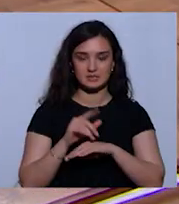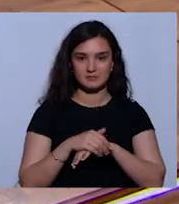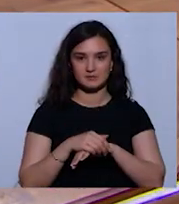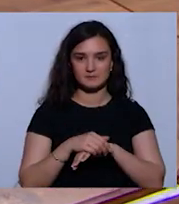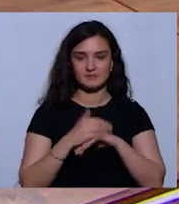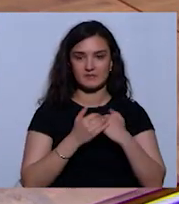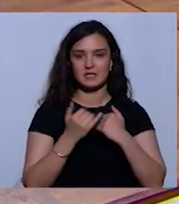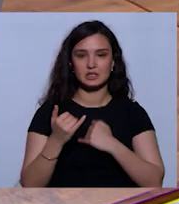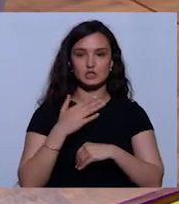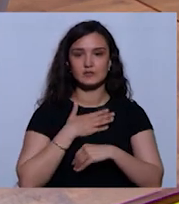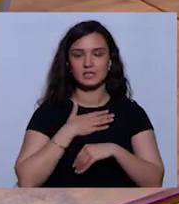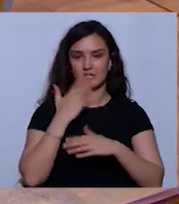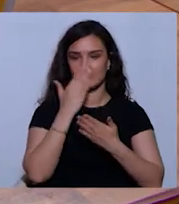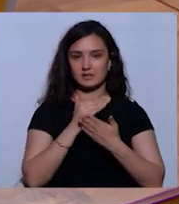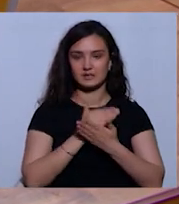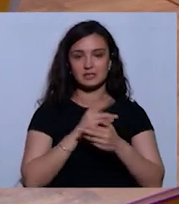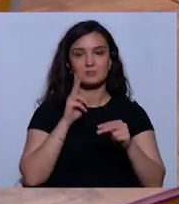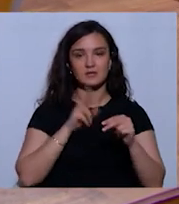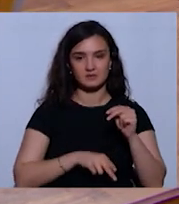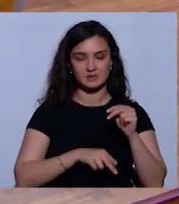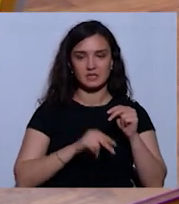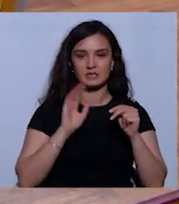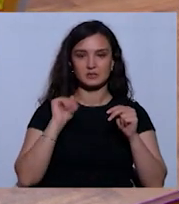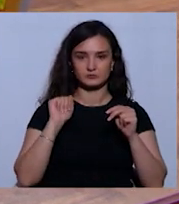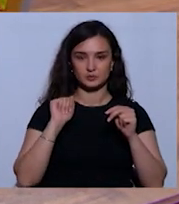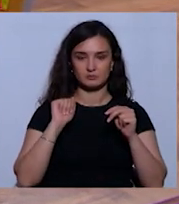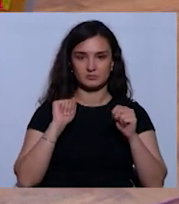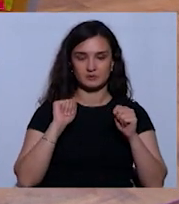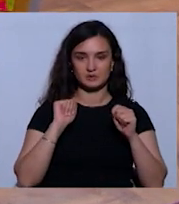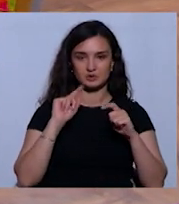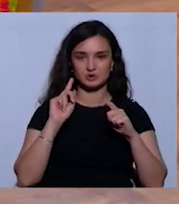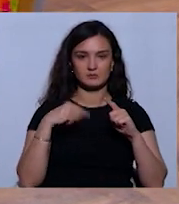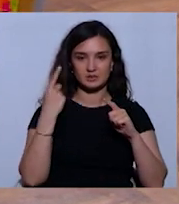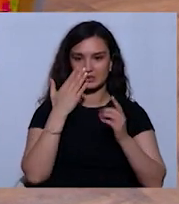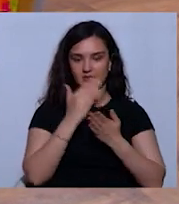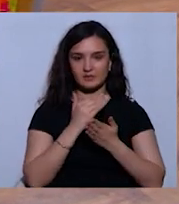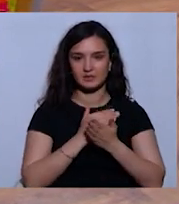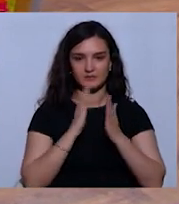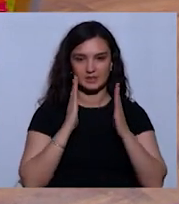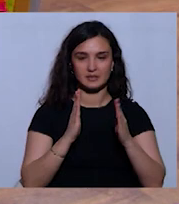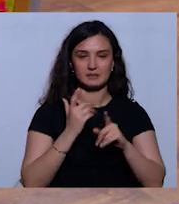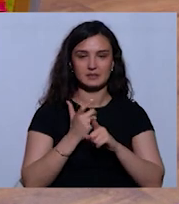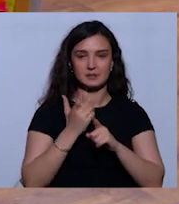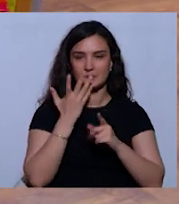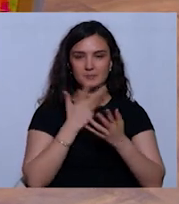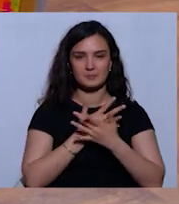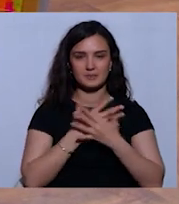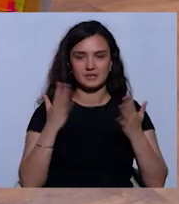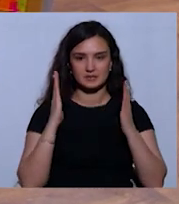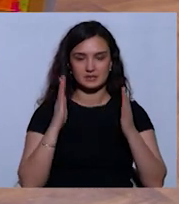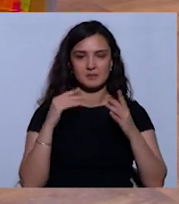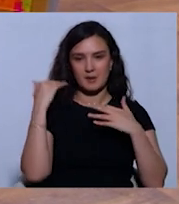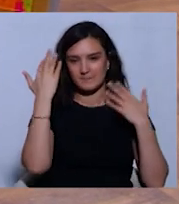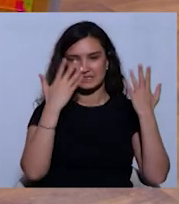რაღაცებს. დღევანდელი ჩვენი გაკვეთილი დამთავრდა გემშვიდობებით. შემდეგი გაკვეთილი გვექნება ძალიან ფერადი, ეს